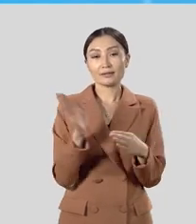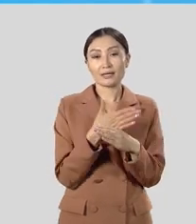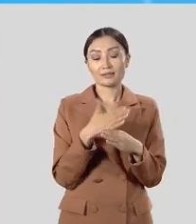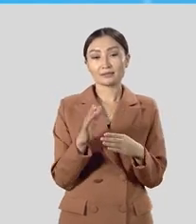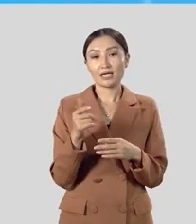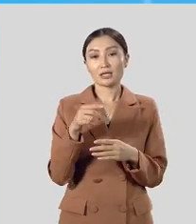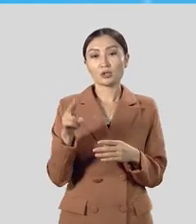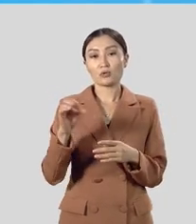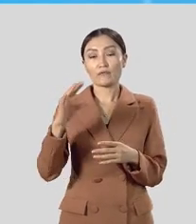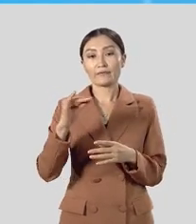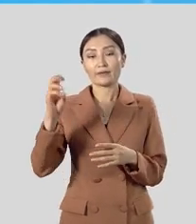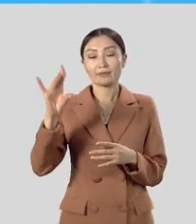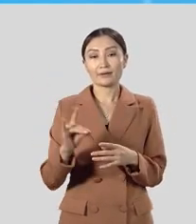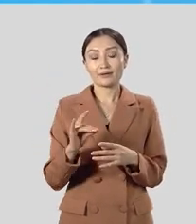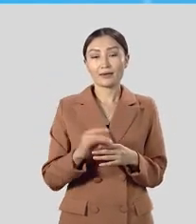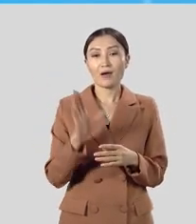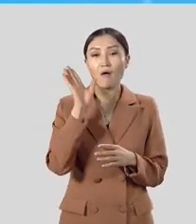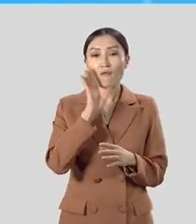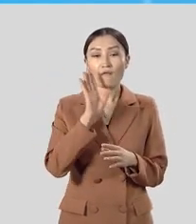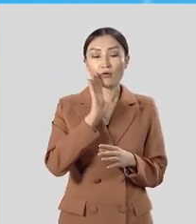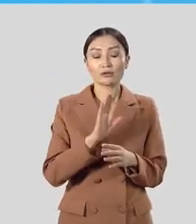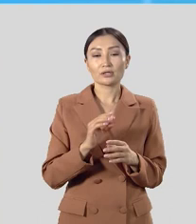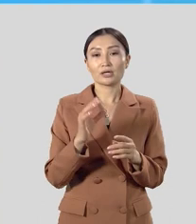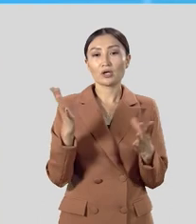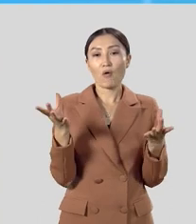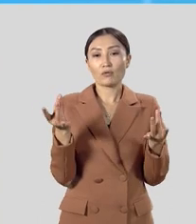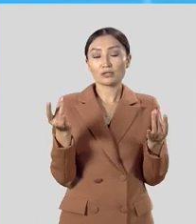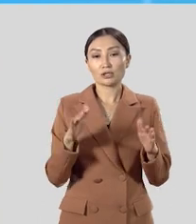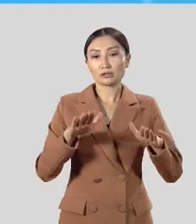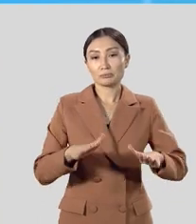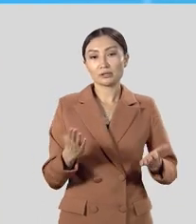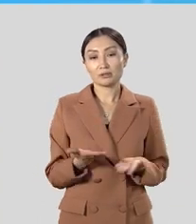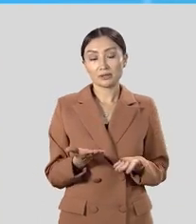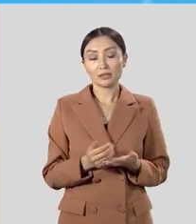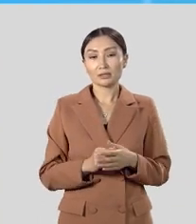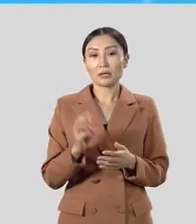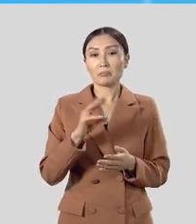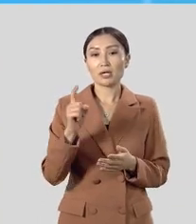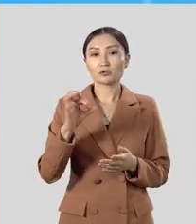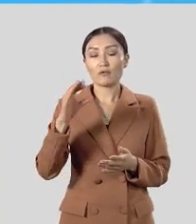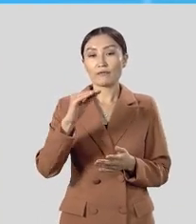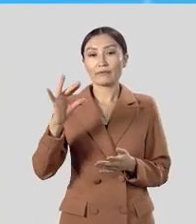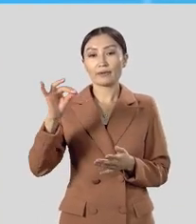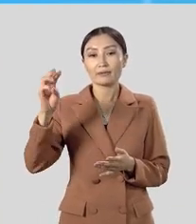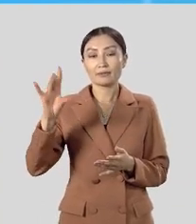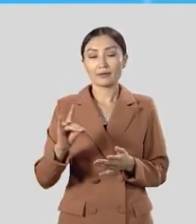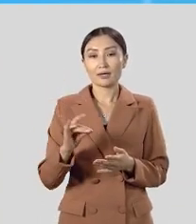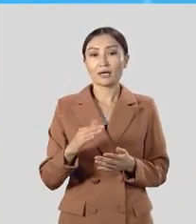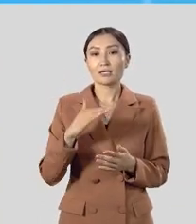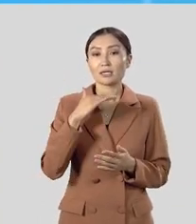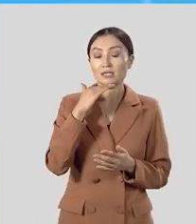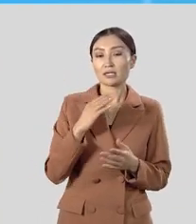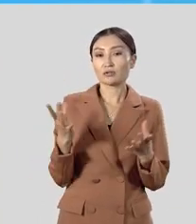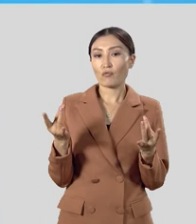на гидрофиты – растения водных и избыточно увлажненных мест обитания, мезофиты – растения